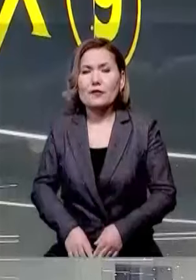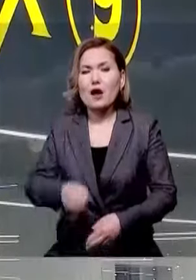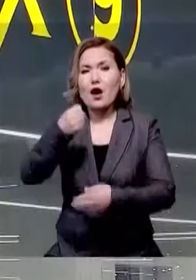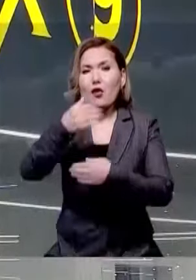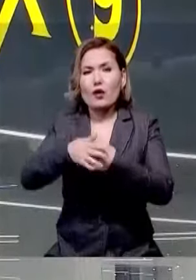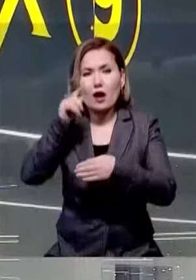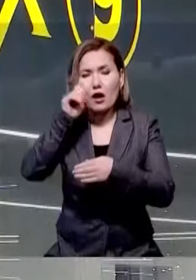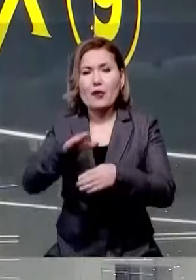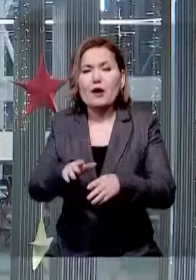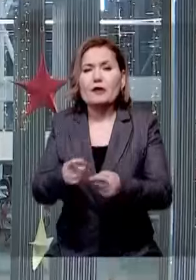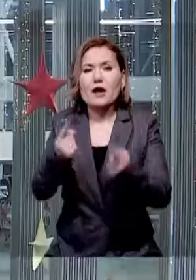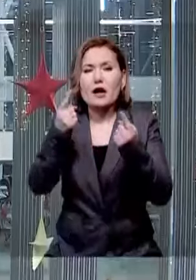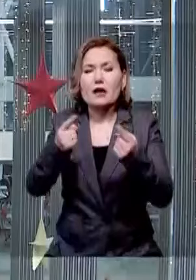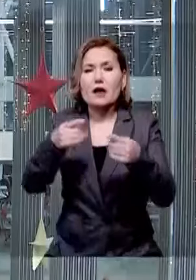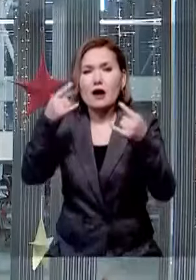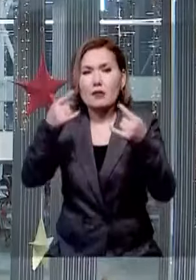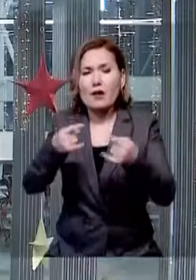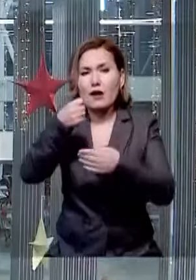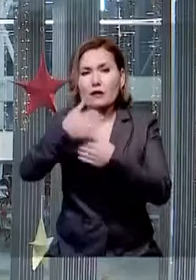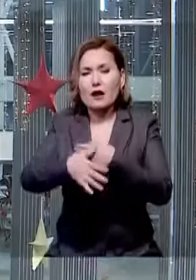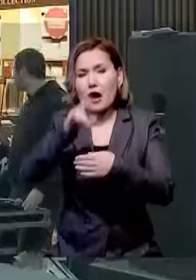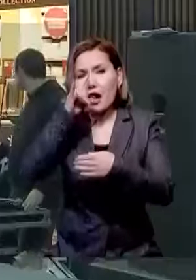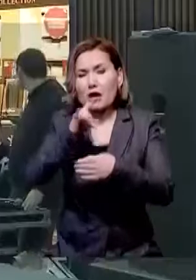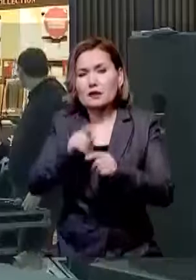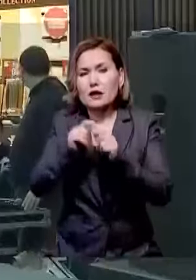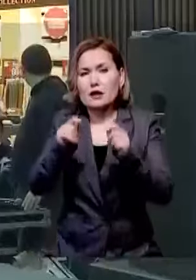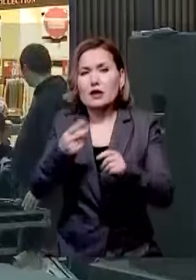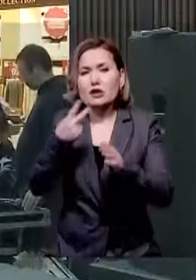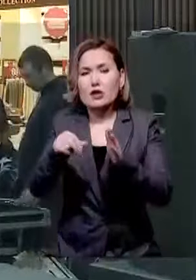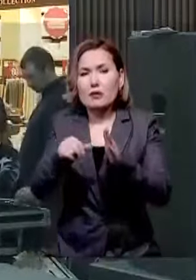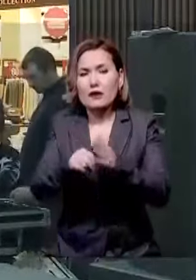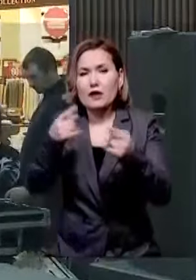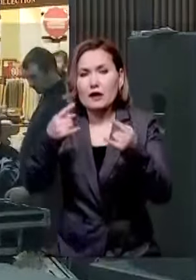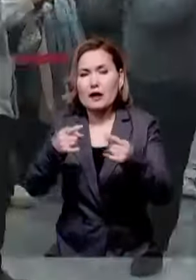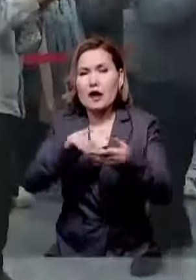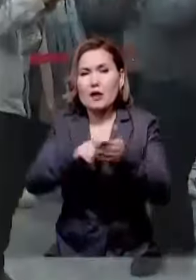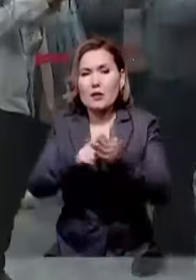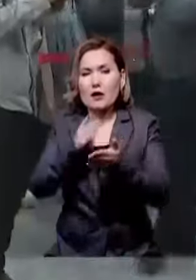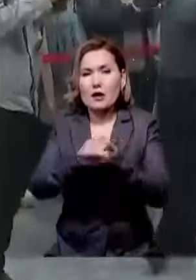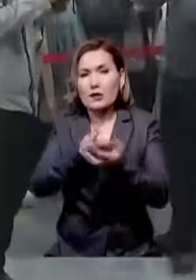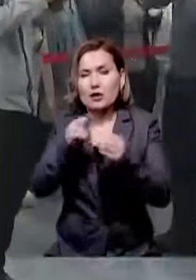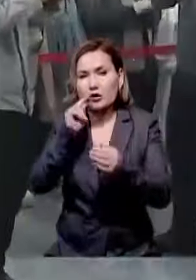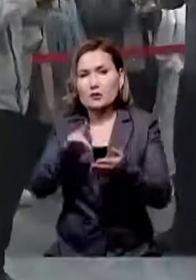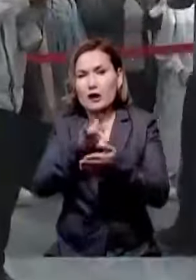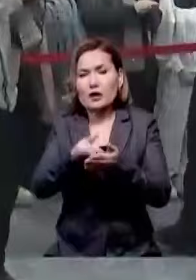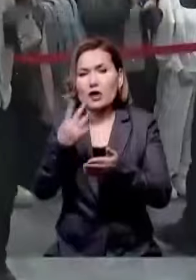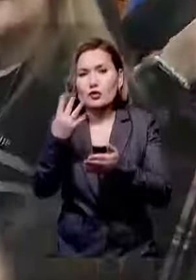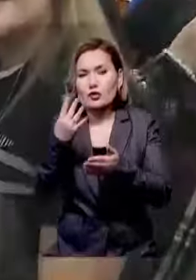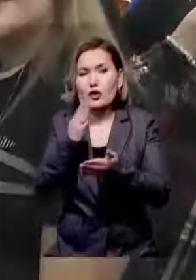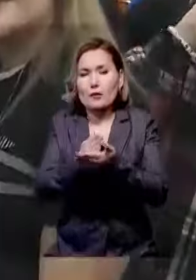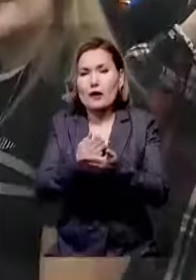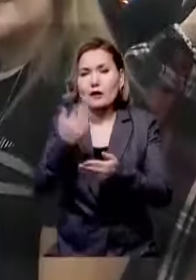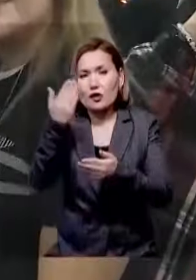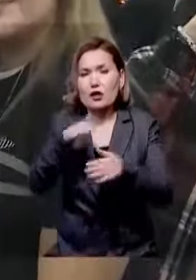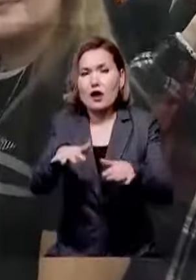Орталық Азиядағы ең ірі кинотеатрлар желісінің Қазақстан аумағында 26 экранды кинотеатр бар. Оның 4-теуі Шымкентте орналасқан. Ал